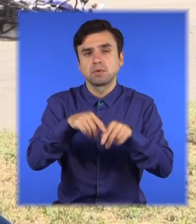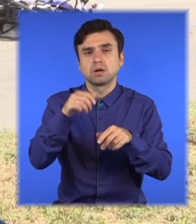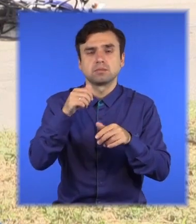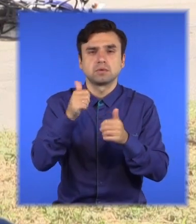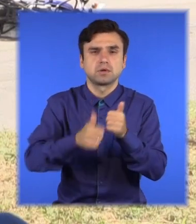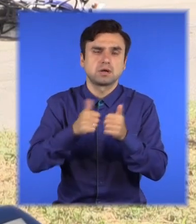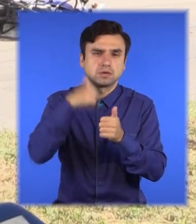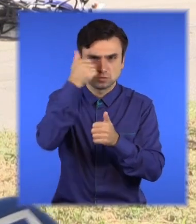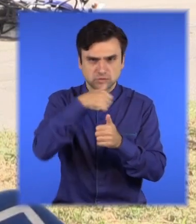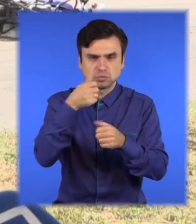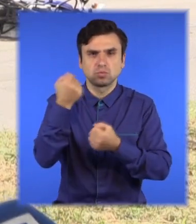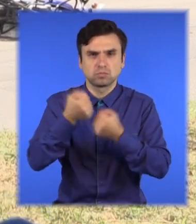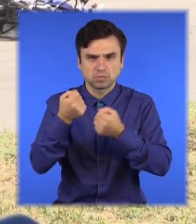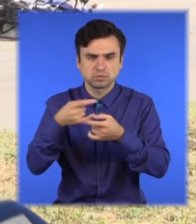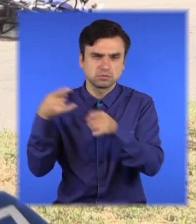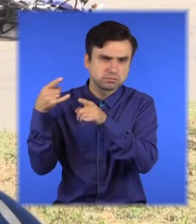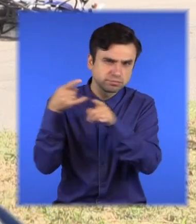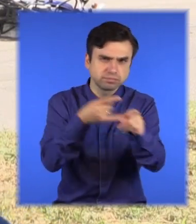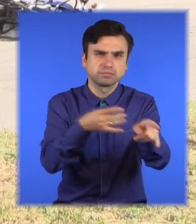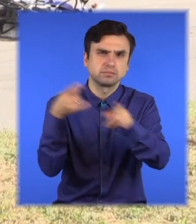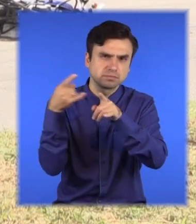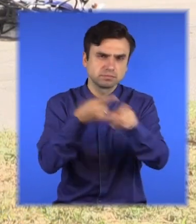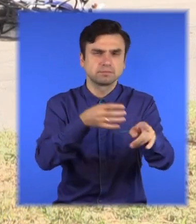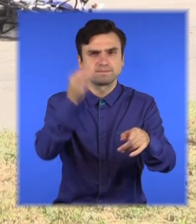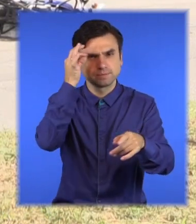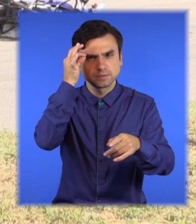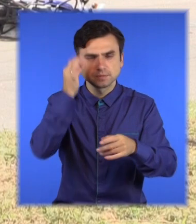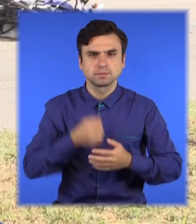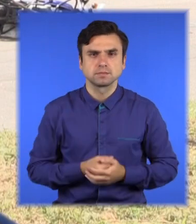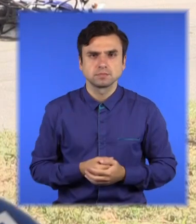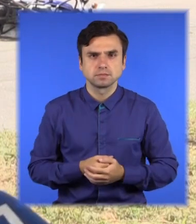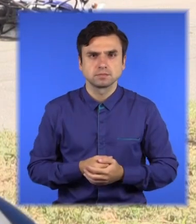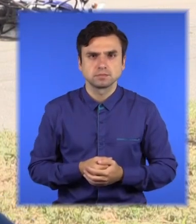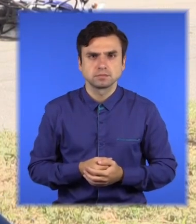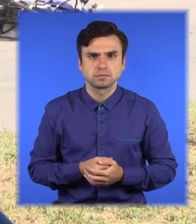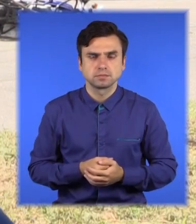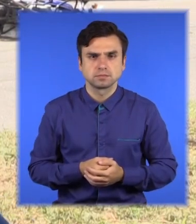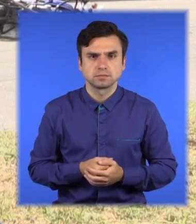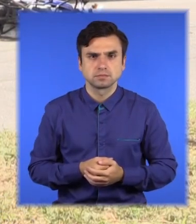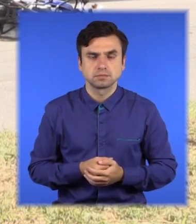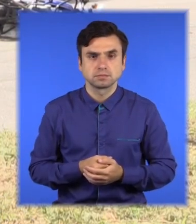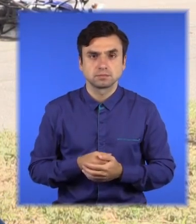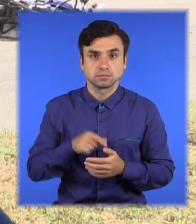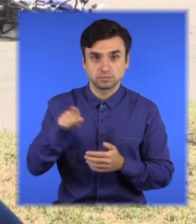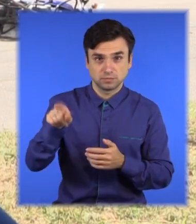и заправкой ОКО. Они так само увидели аварию, только я остановила транспортное средство и